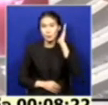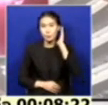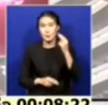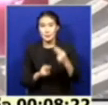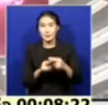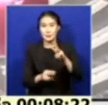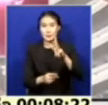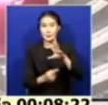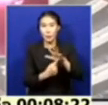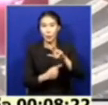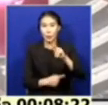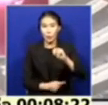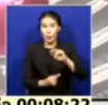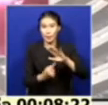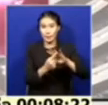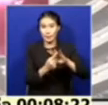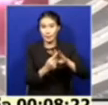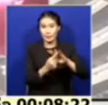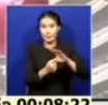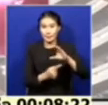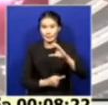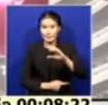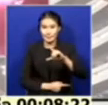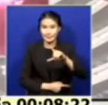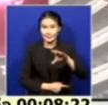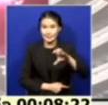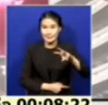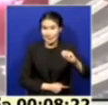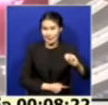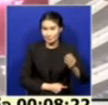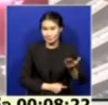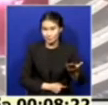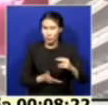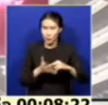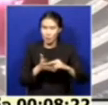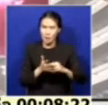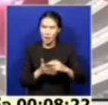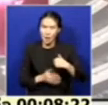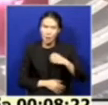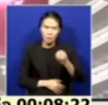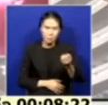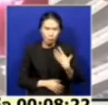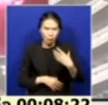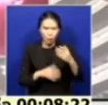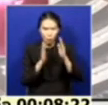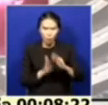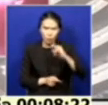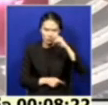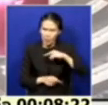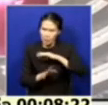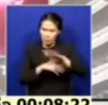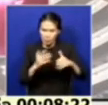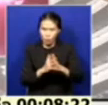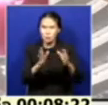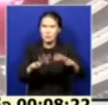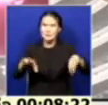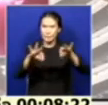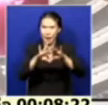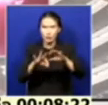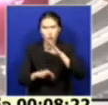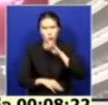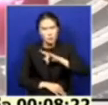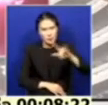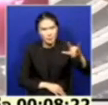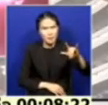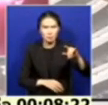ควิดเข้ามาแต่ก็ได้รับการดูแลรักษาจากแพทย์และพยาบาลของเราเป็นอย่างดีด้วยเช่นกันสำหรับเรื่องคุ